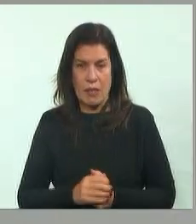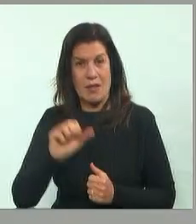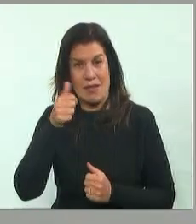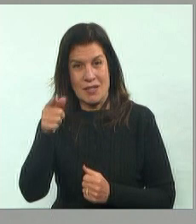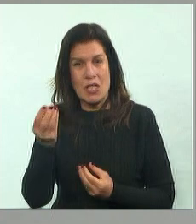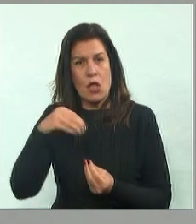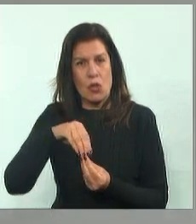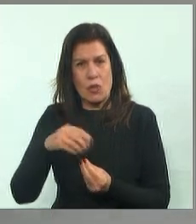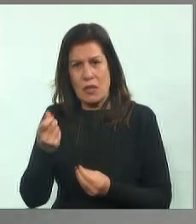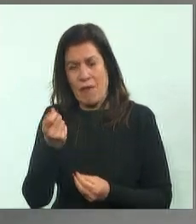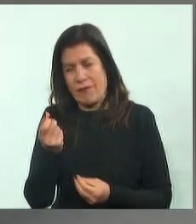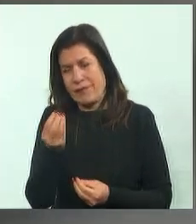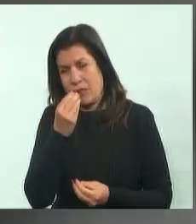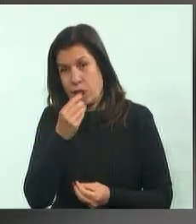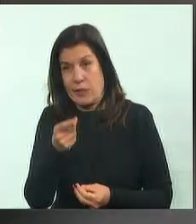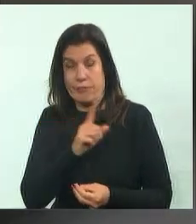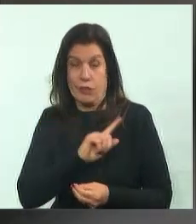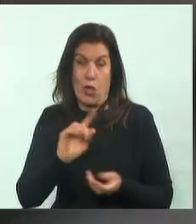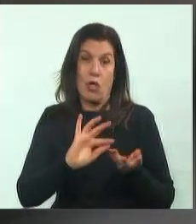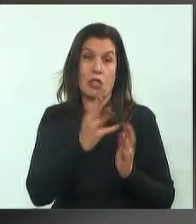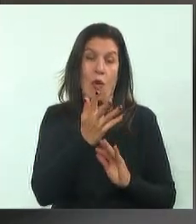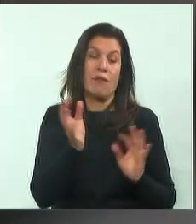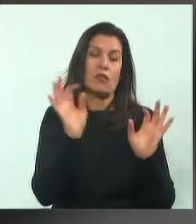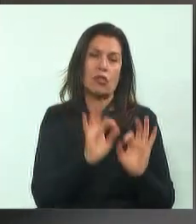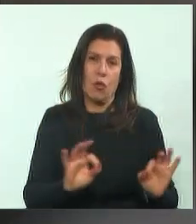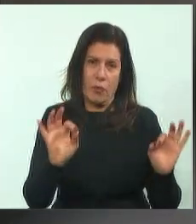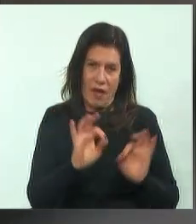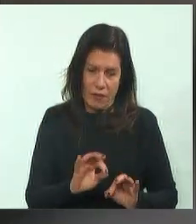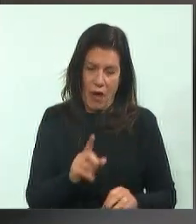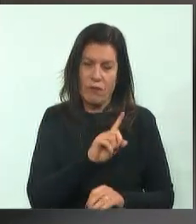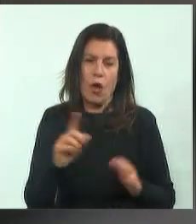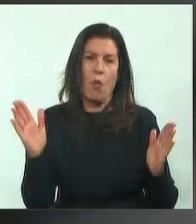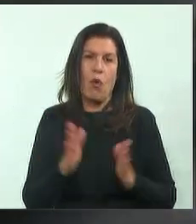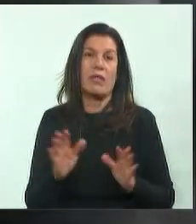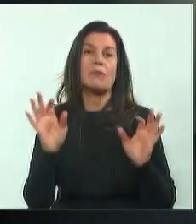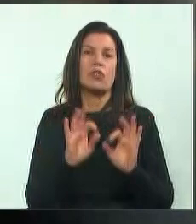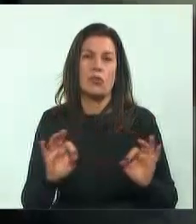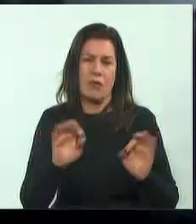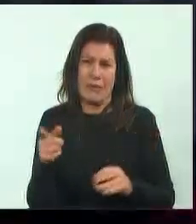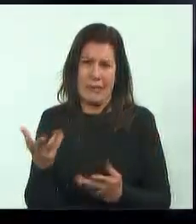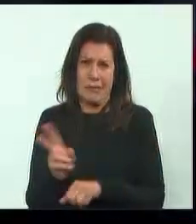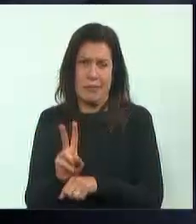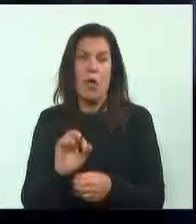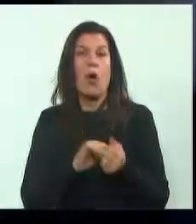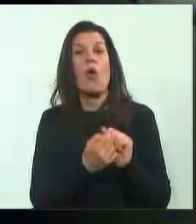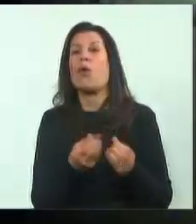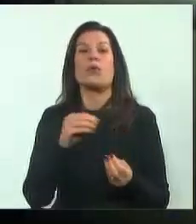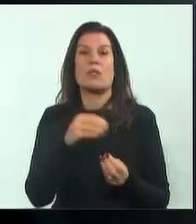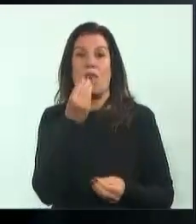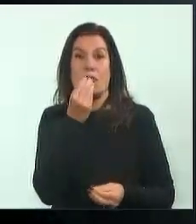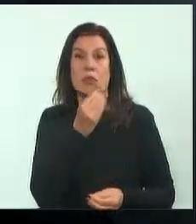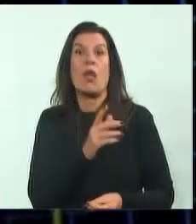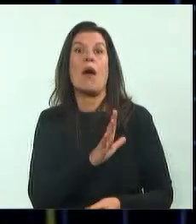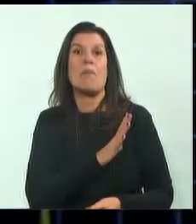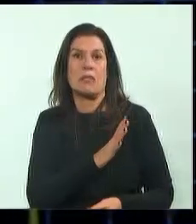חוץ מהארנק, שלא תרדו איתם גרם, הם פשוט פייק, או תוסף תזונה מסוכן. אנחנו